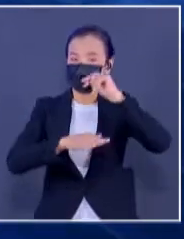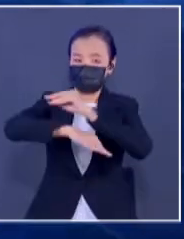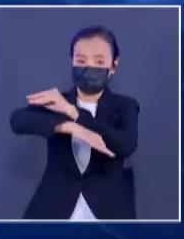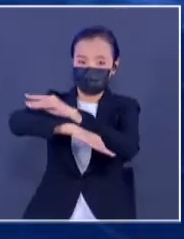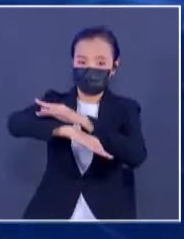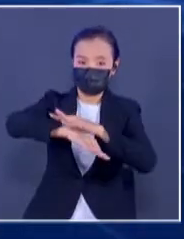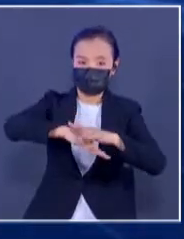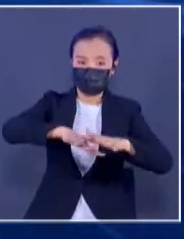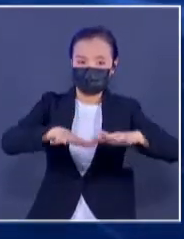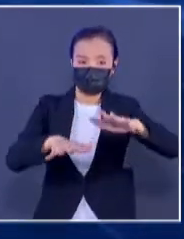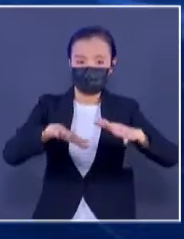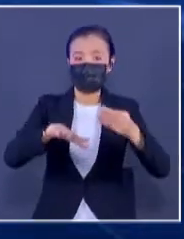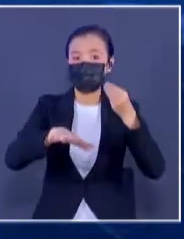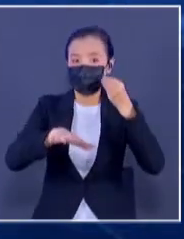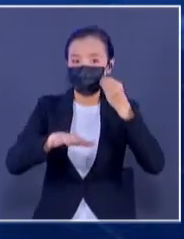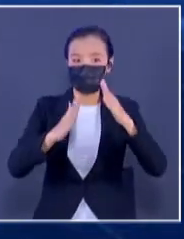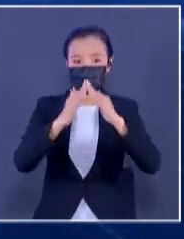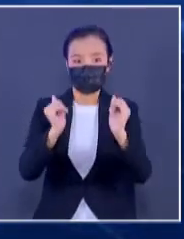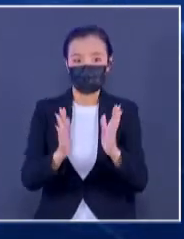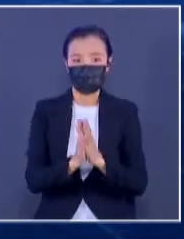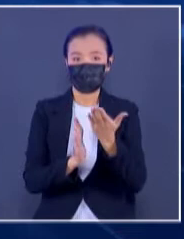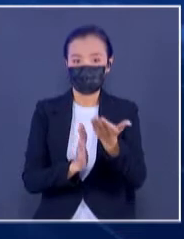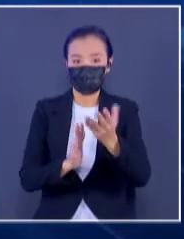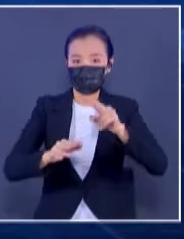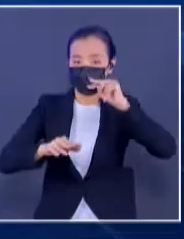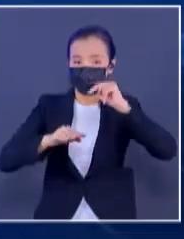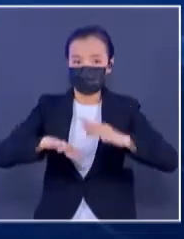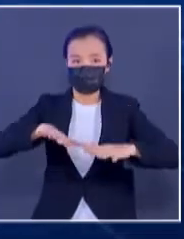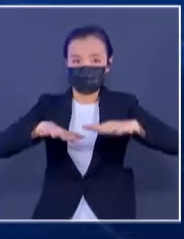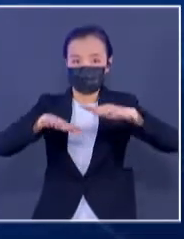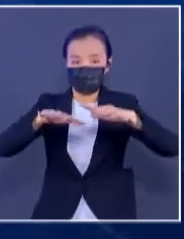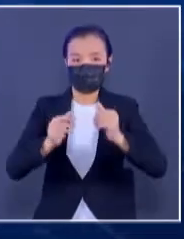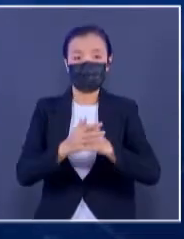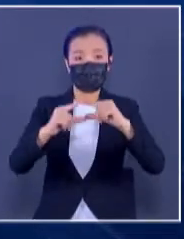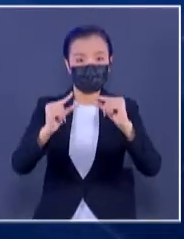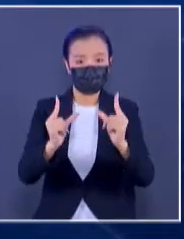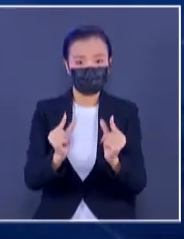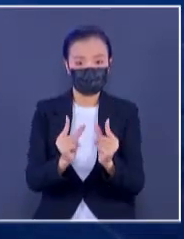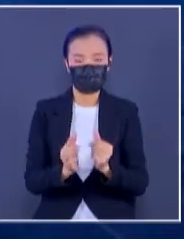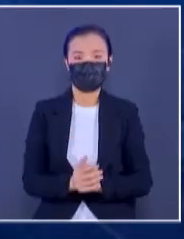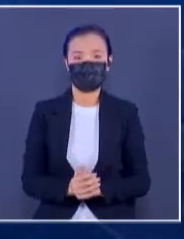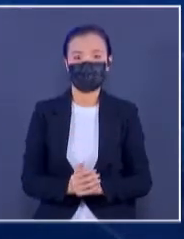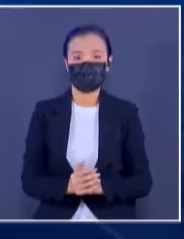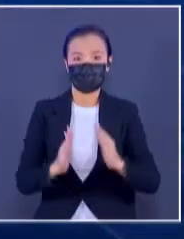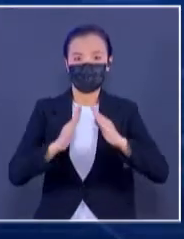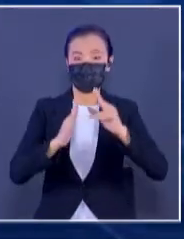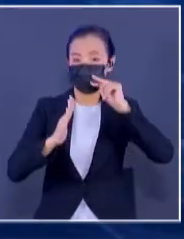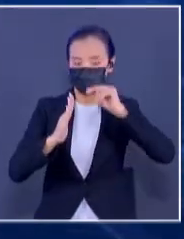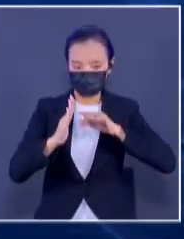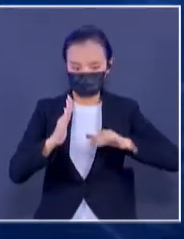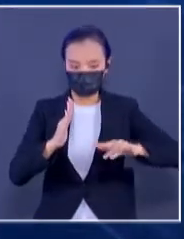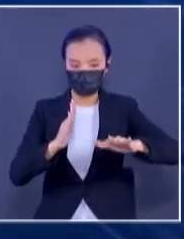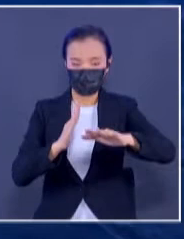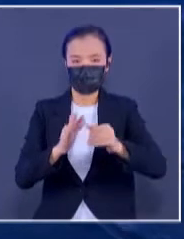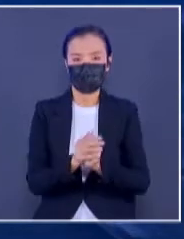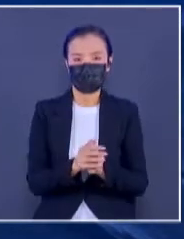ข้าท่วมพื้นที่หมู่บ้านแล้วก็ท่วมวัดดงตะเคียนที่ตำบลบ่อรังที่วิเชียรบุรีเพชรบูรณ์ครับซึ่งตั้งอยู่ริมคลองโดยกระ